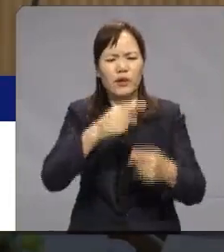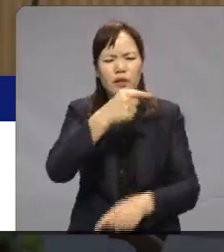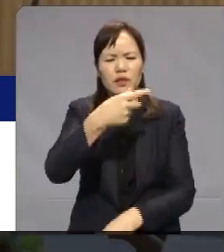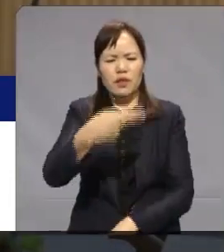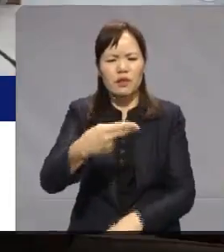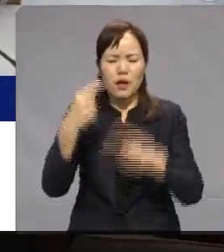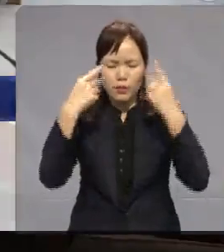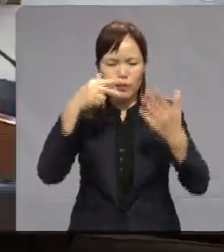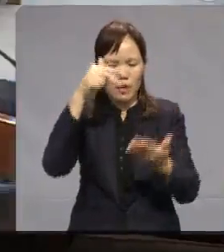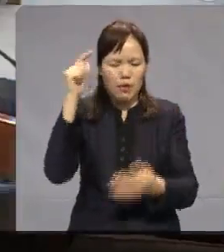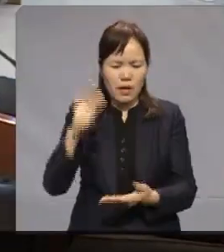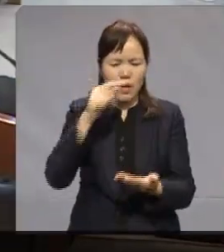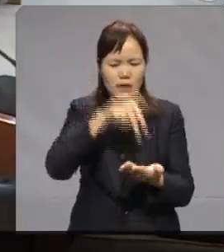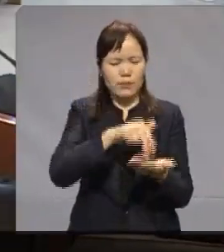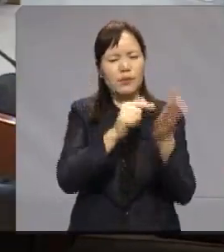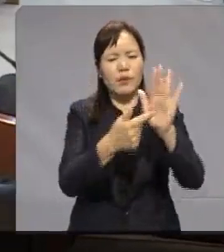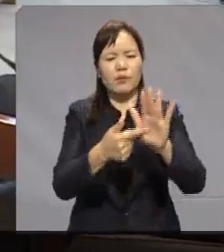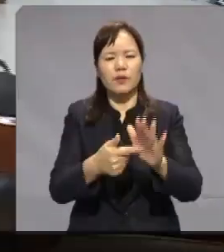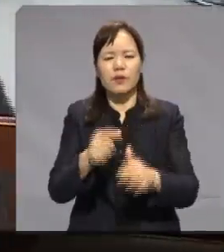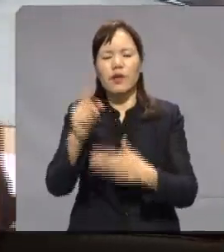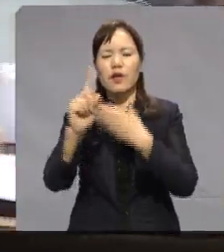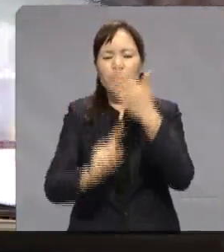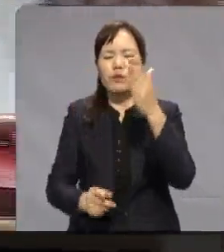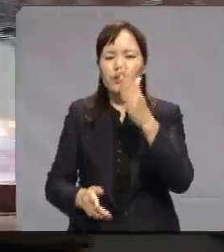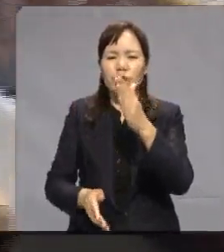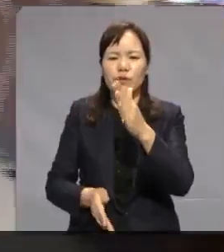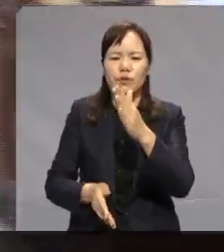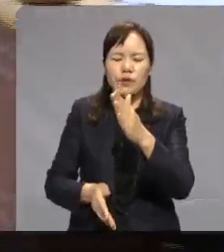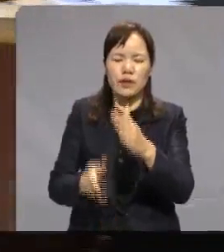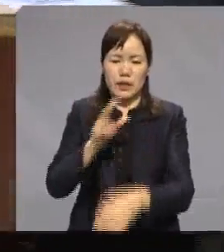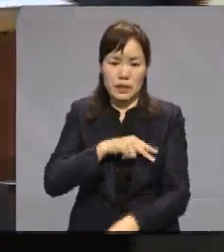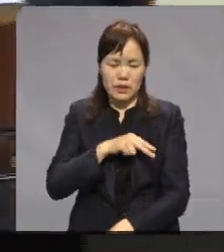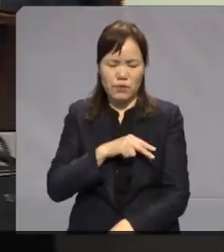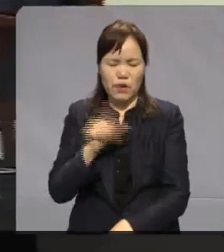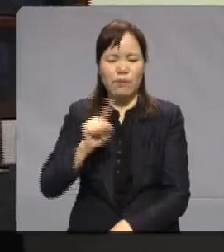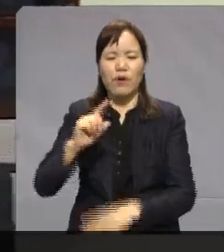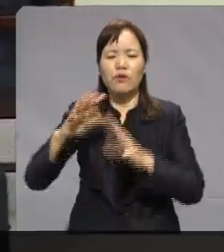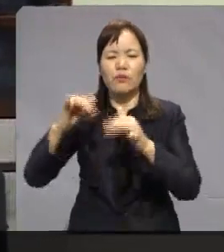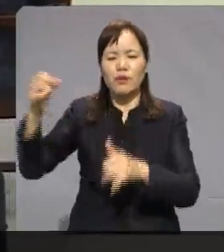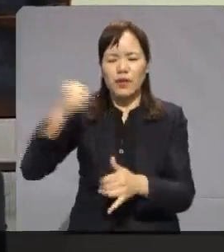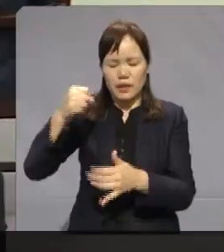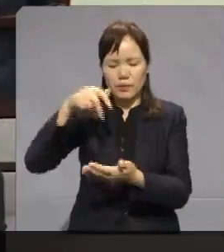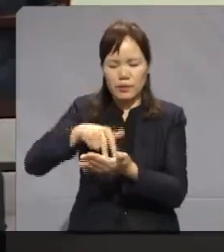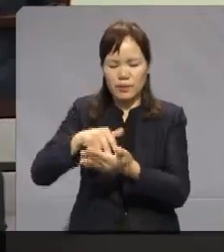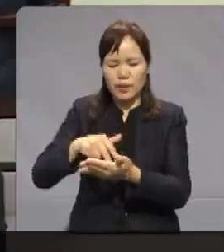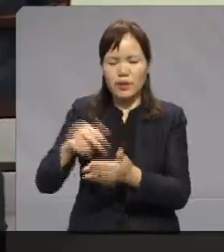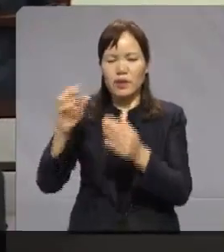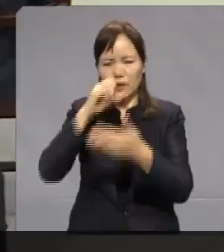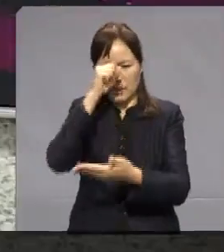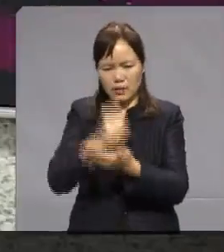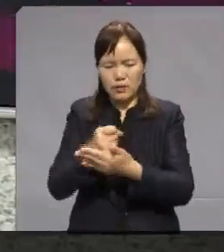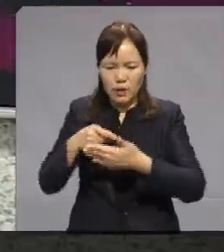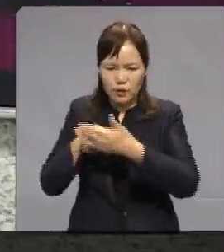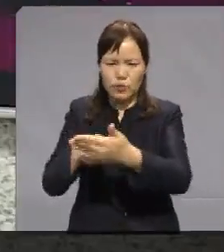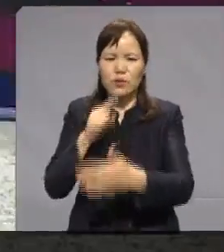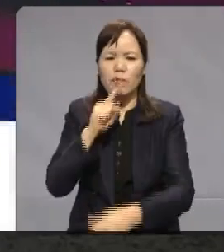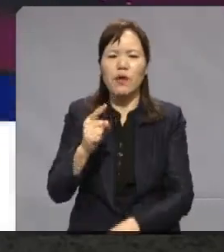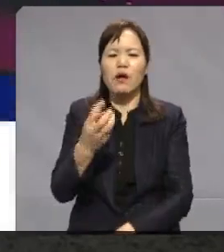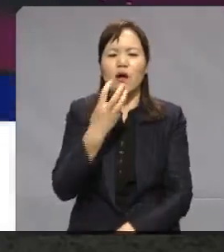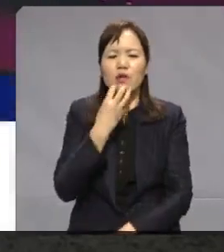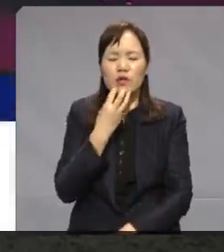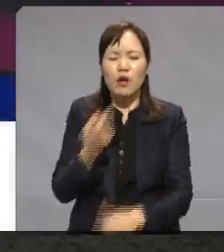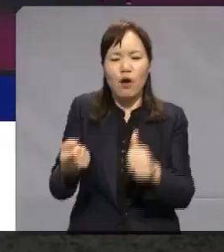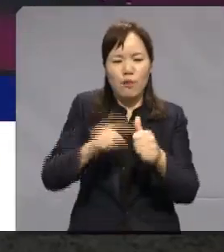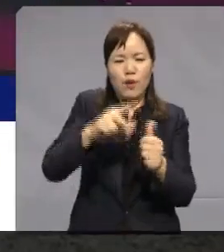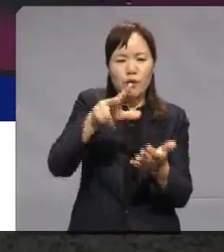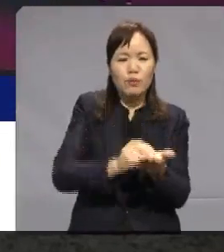강경한 입장을 좀 구리 출신인 국민의 힘 의원은 정상 추진을 주문했습니다 서울 편의 문제는